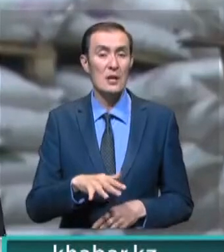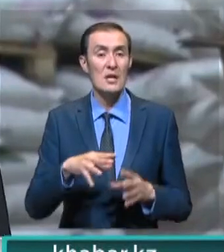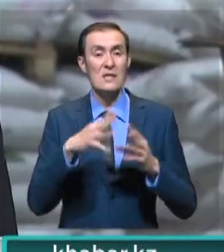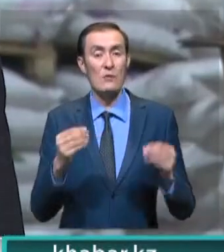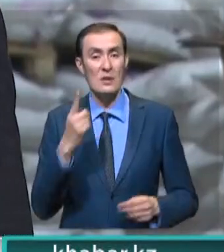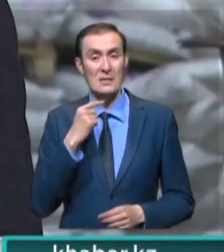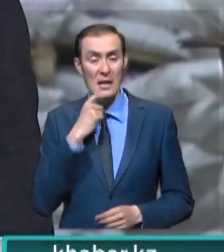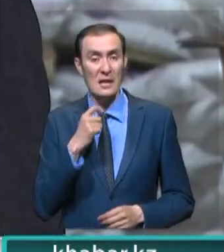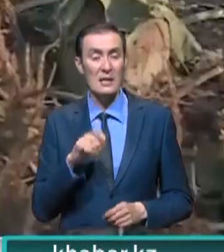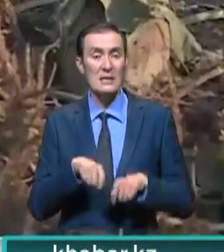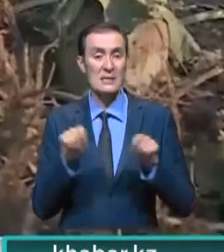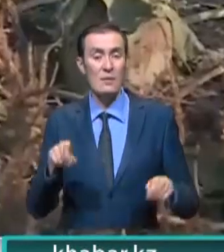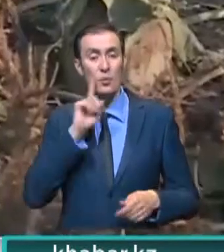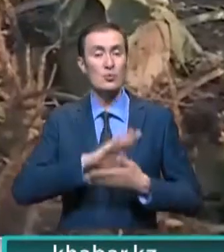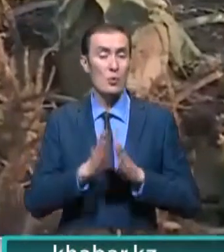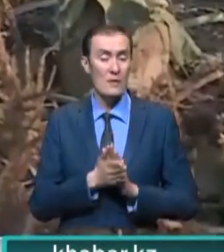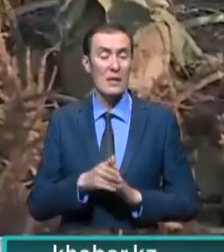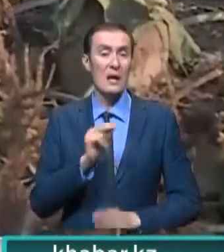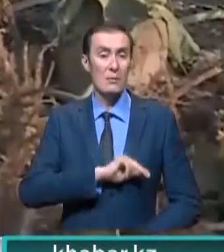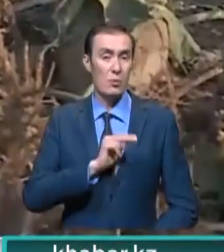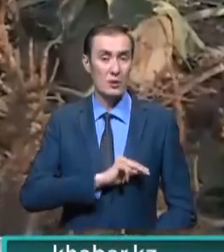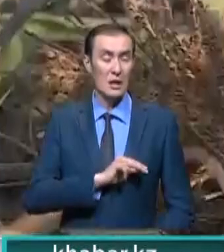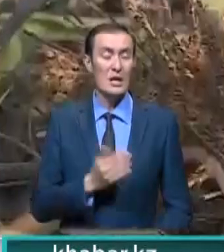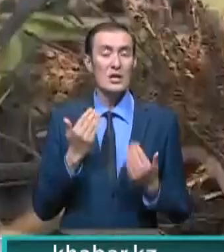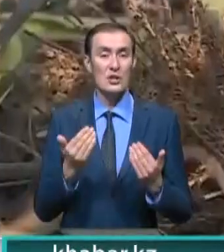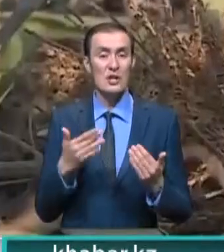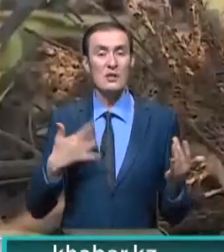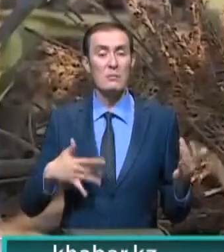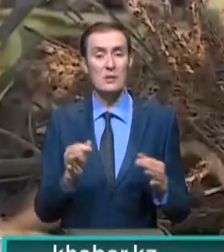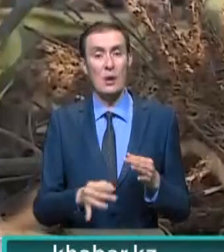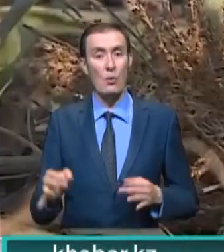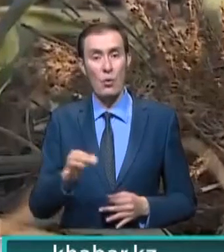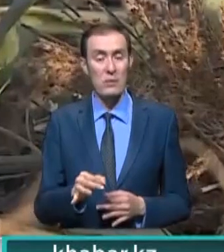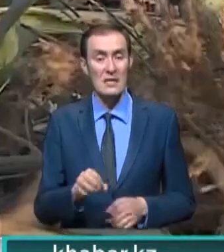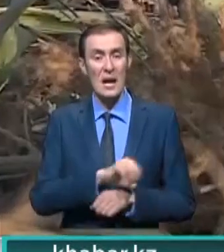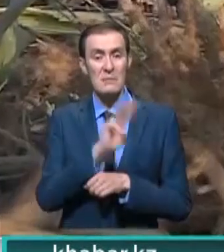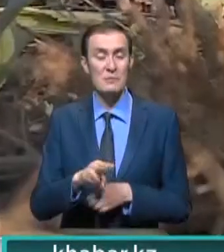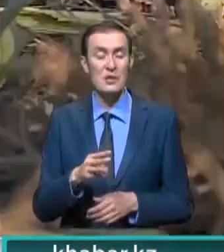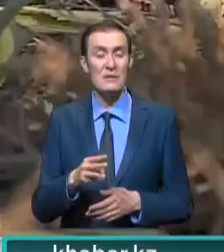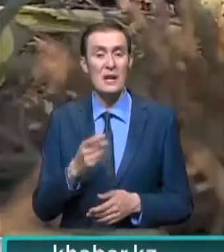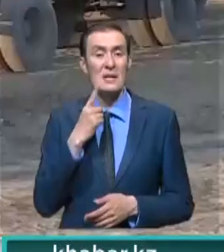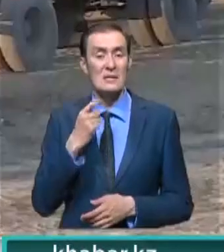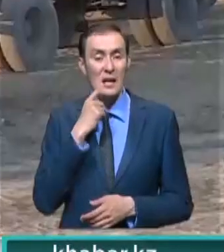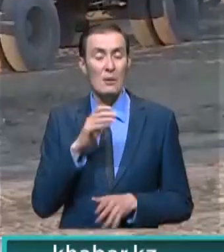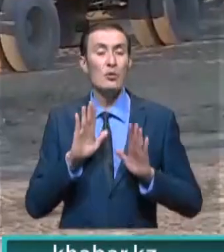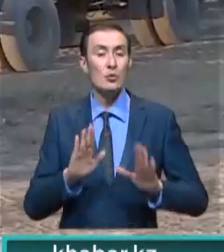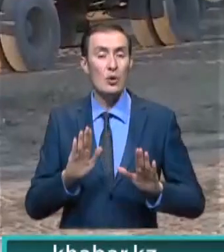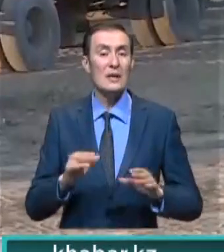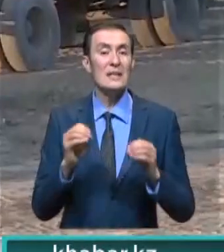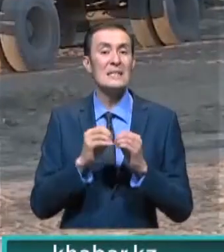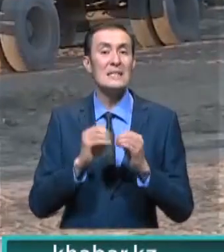свеклы и создавать фермерам условия для работы. Сейчас Жамбылская область обеспечивает себя сладким продуктом только